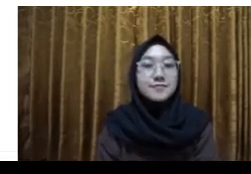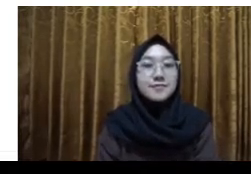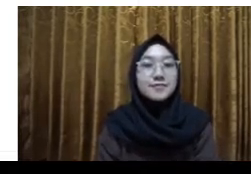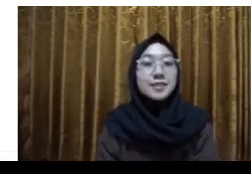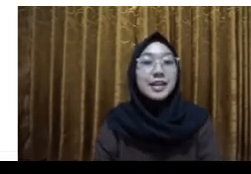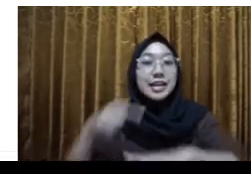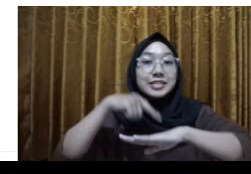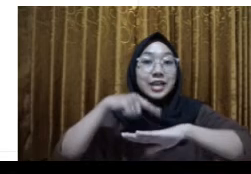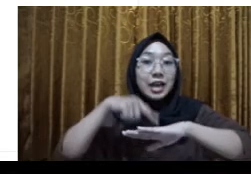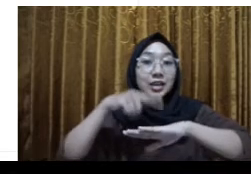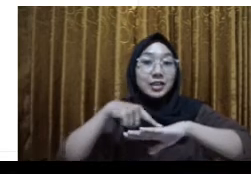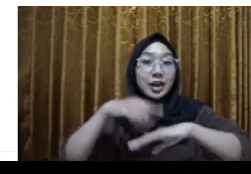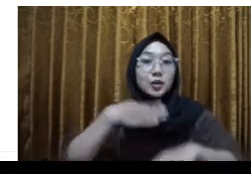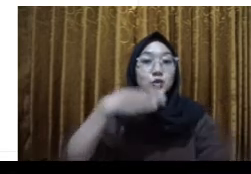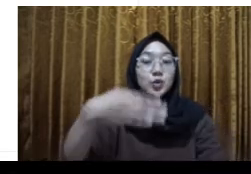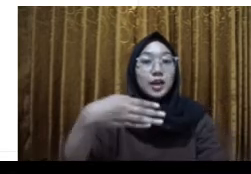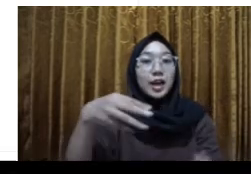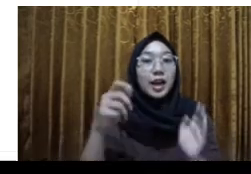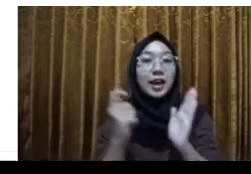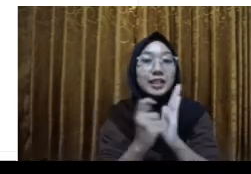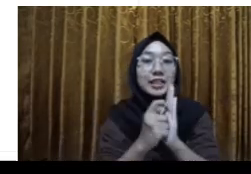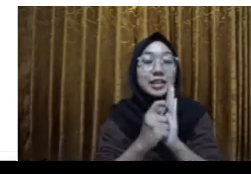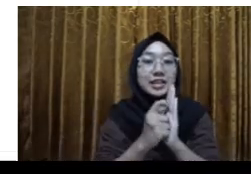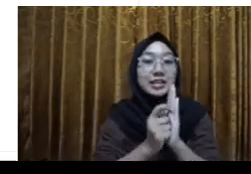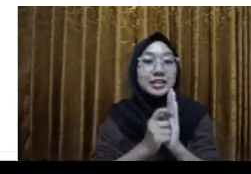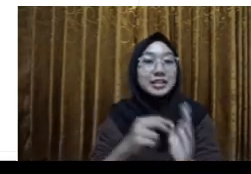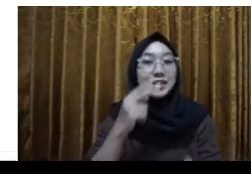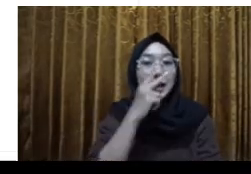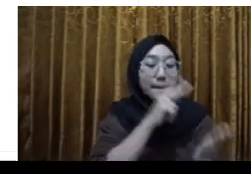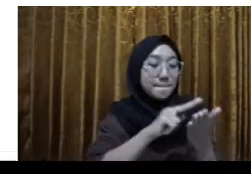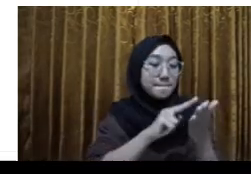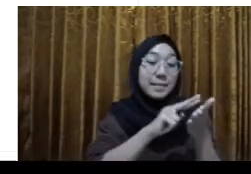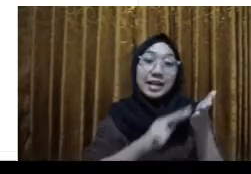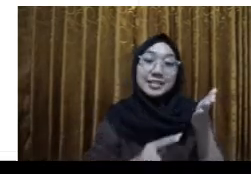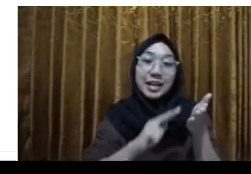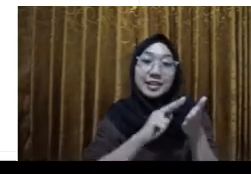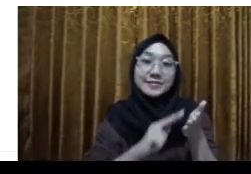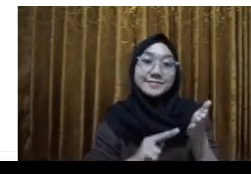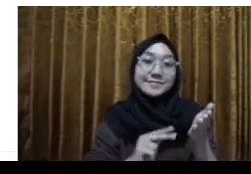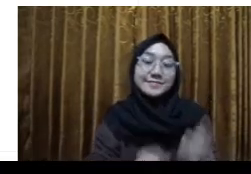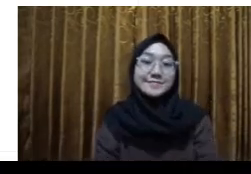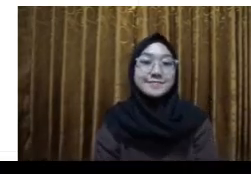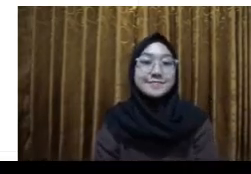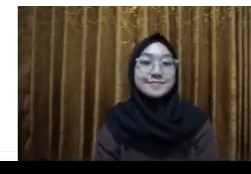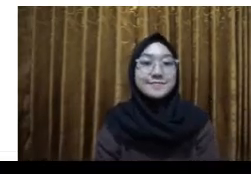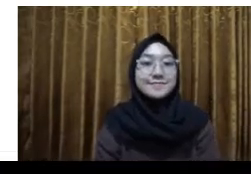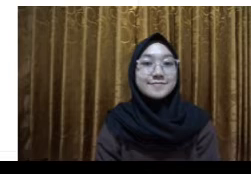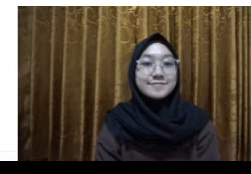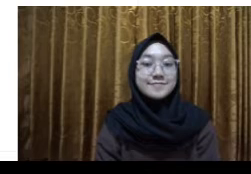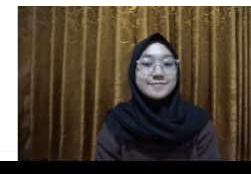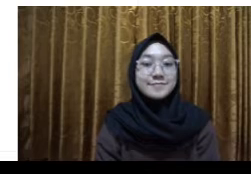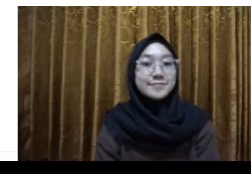compatibly mode. Itu dia akan muncul di sini. Pemerinto Provinsi Bali. Nah, kan sudah terbaca langsung sekarang. Dinas